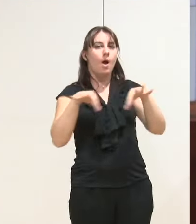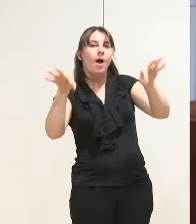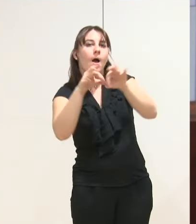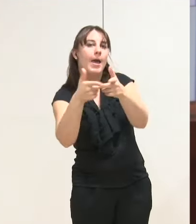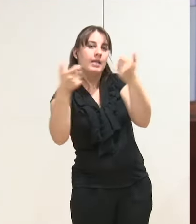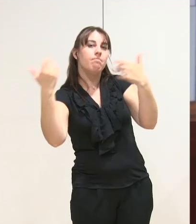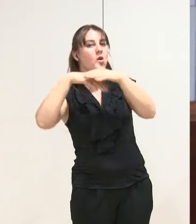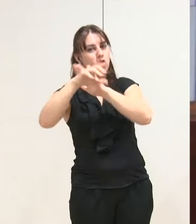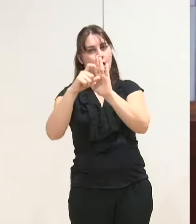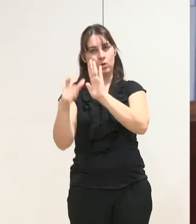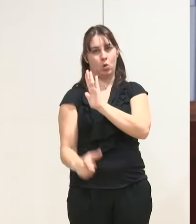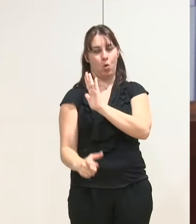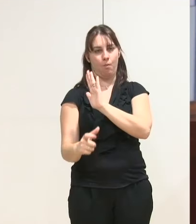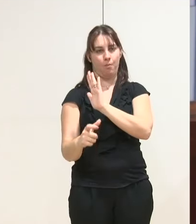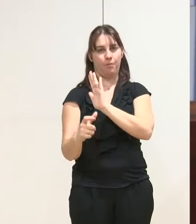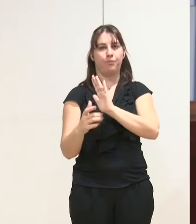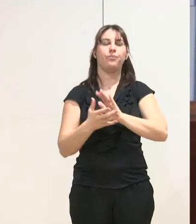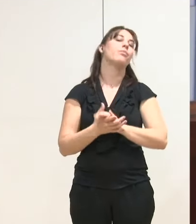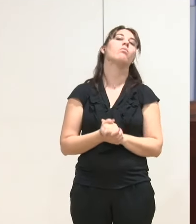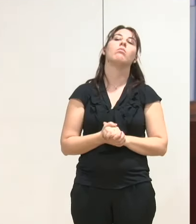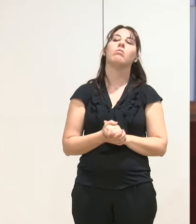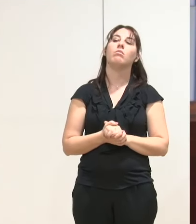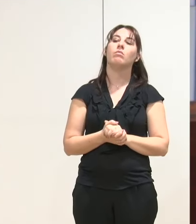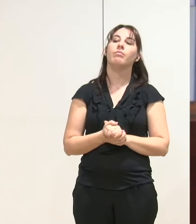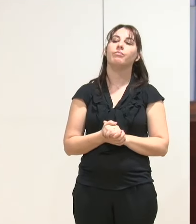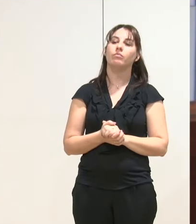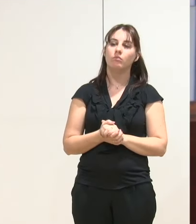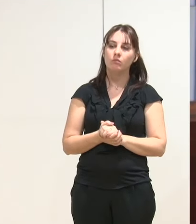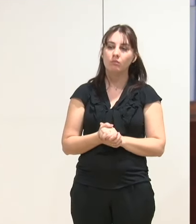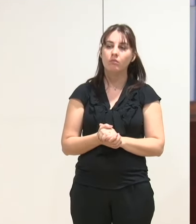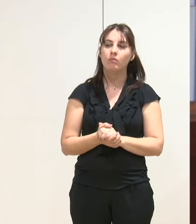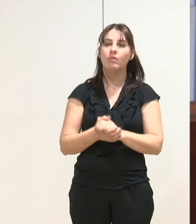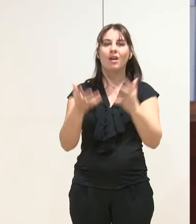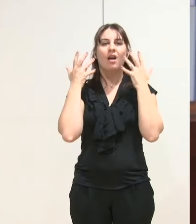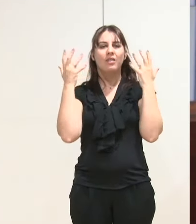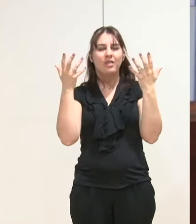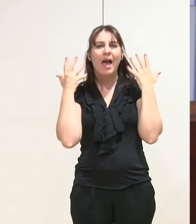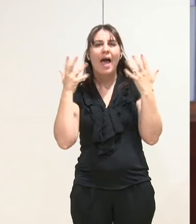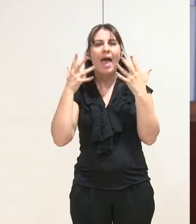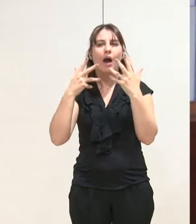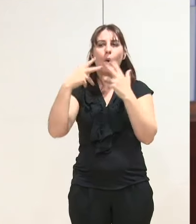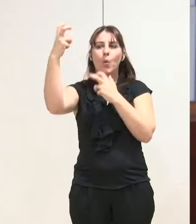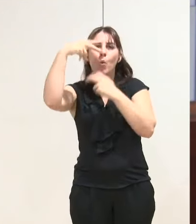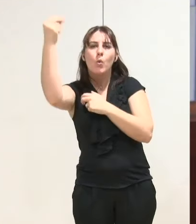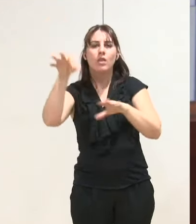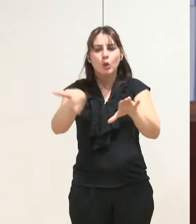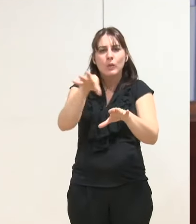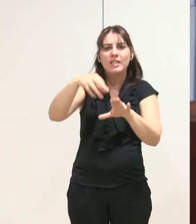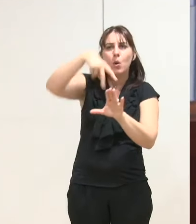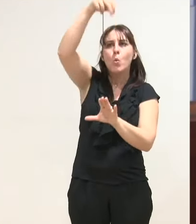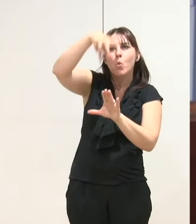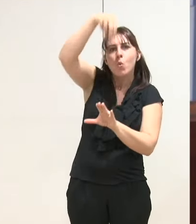du restaurant traitement et extraction d'air appareil de cuisson et